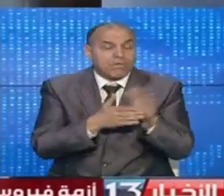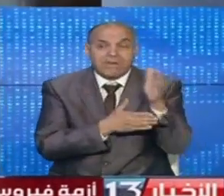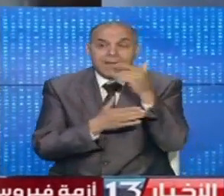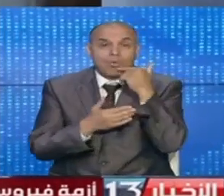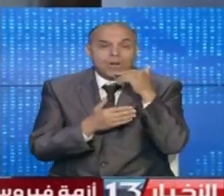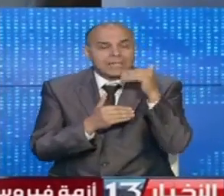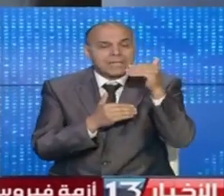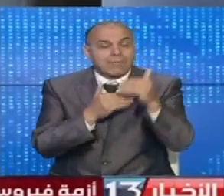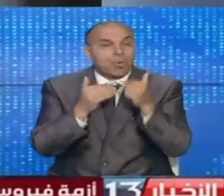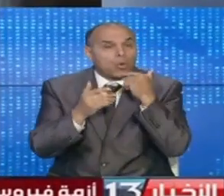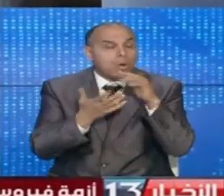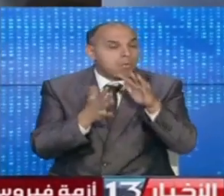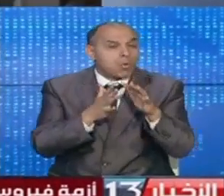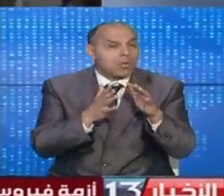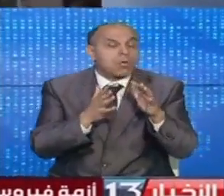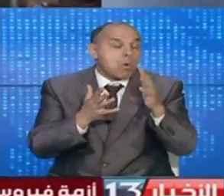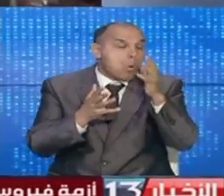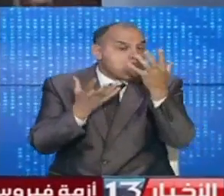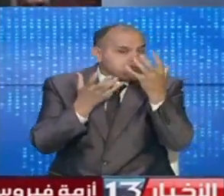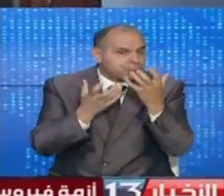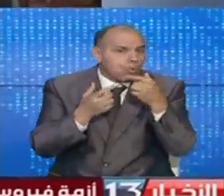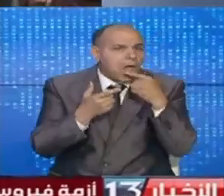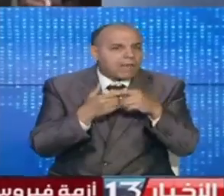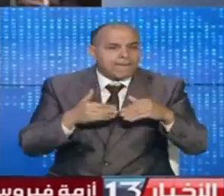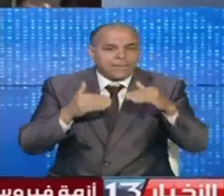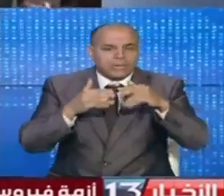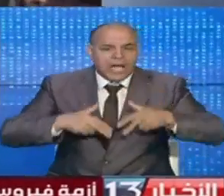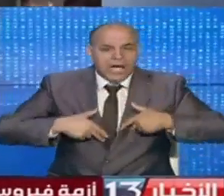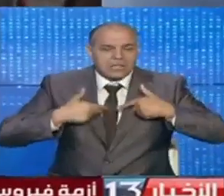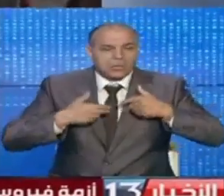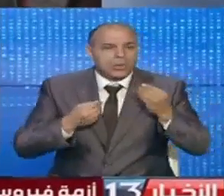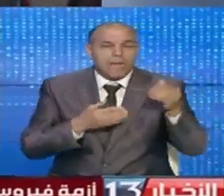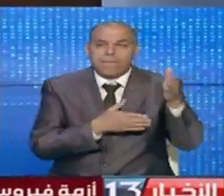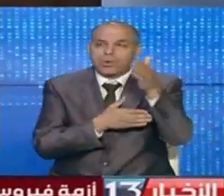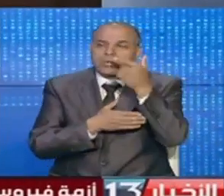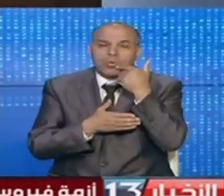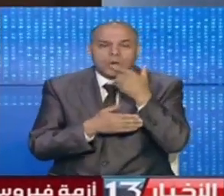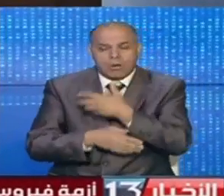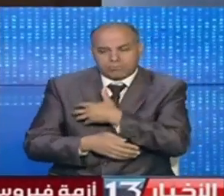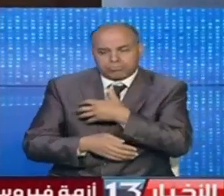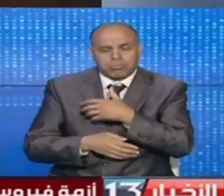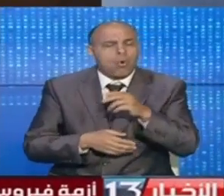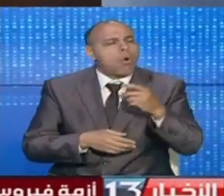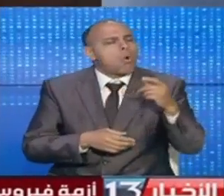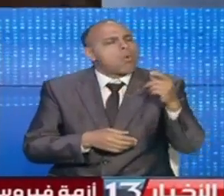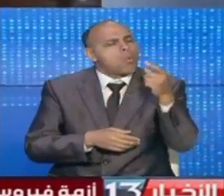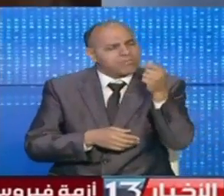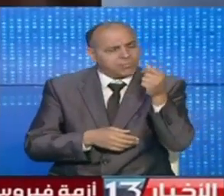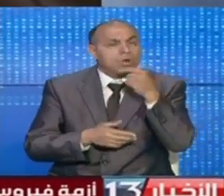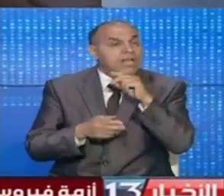في التنمية مع توقع انتكاسة في مستويات المعيشة في معظم البلدان الغنية والفقيرة على حد